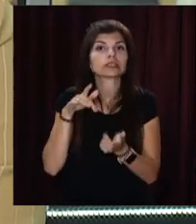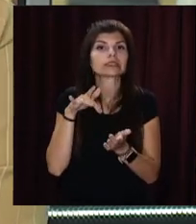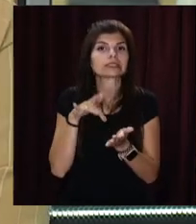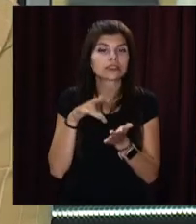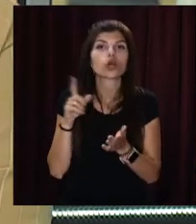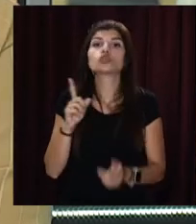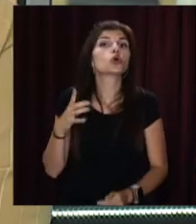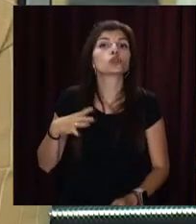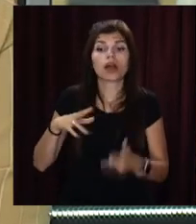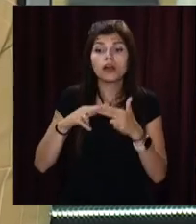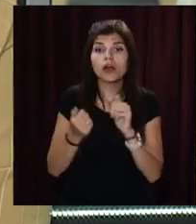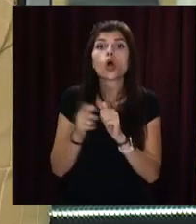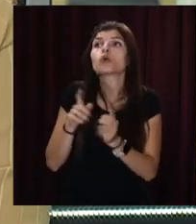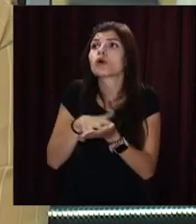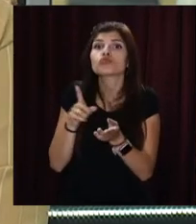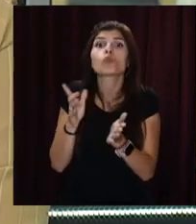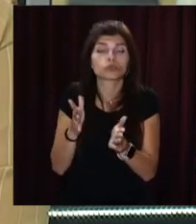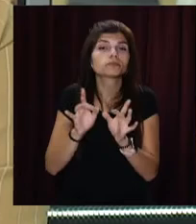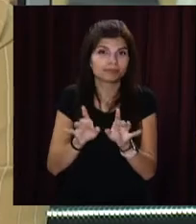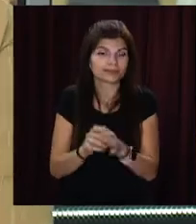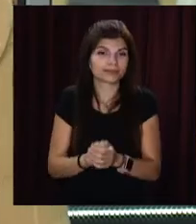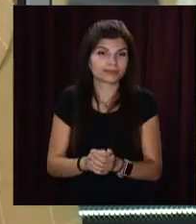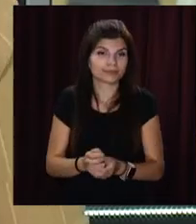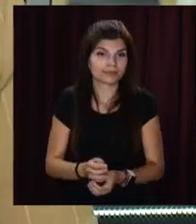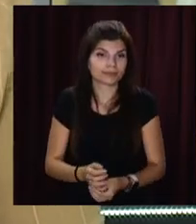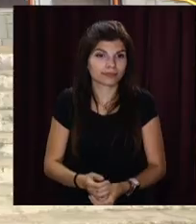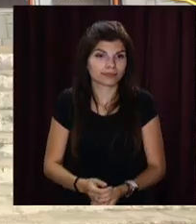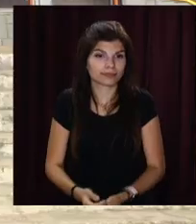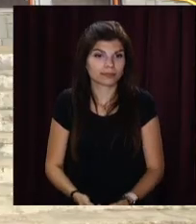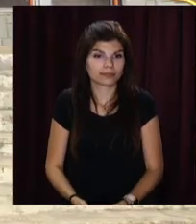реформу децентралізації. На що чекати кам'янчанам? Далі в сюжеті.